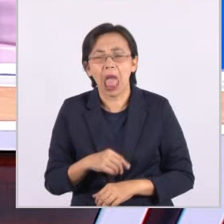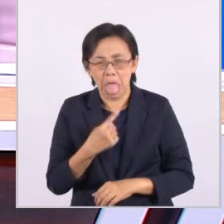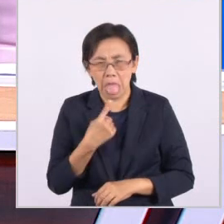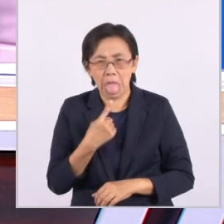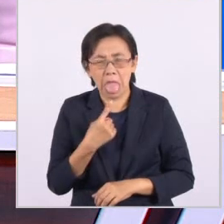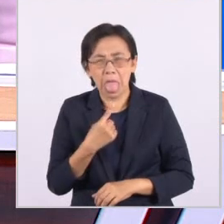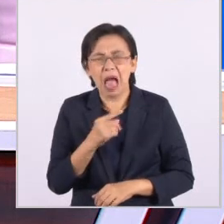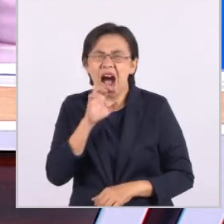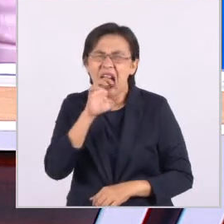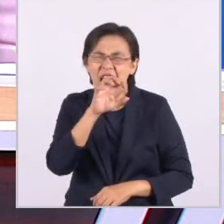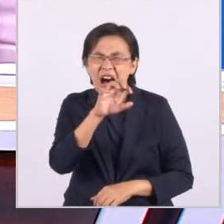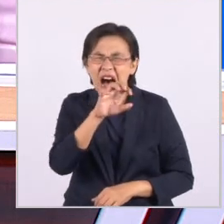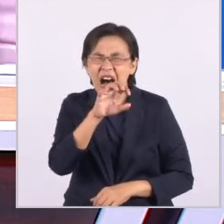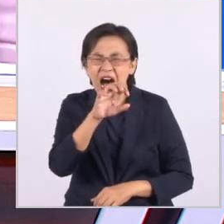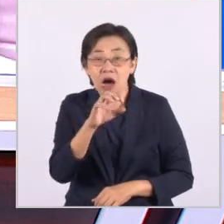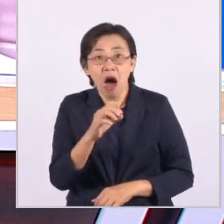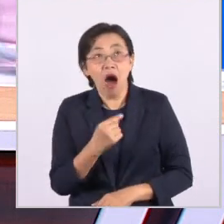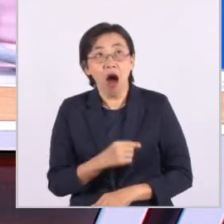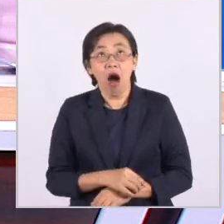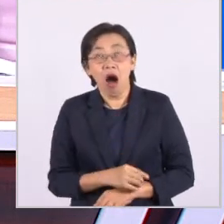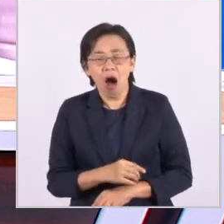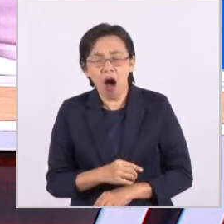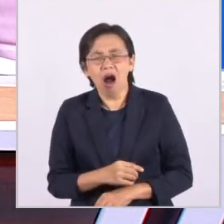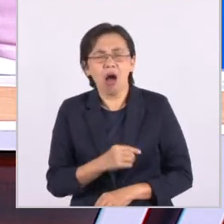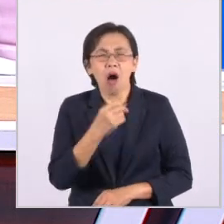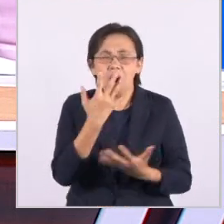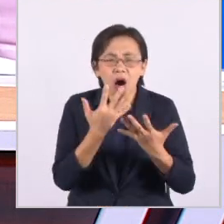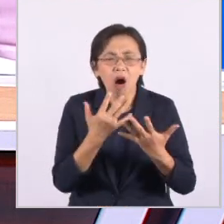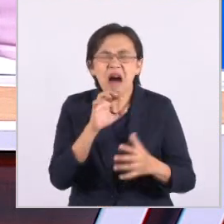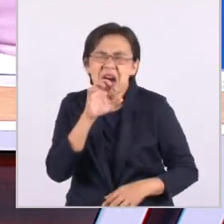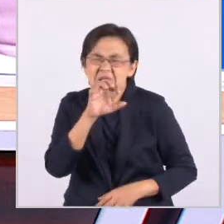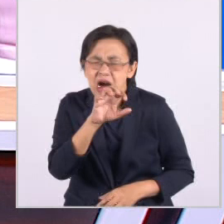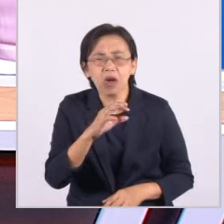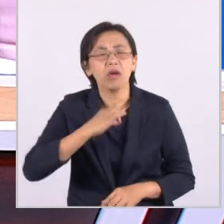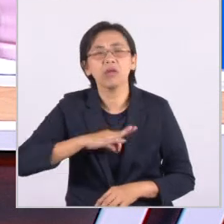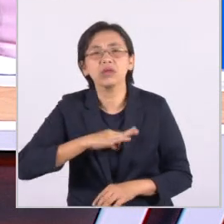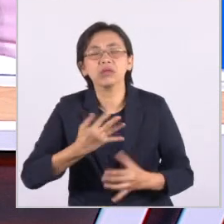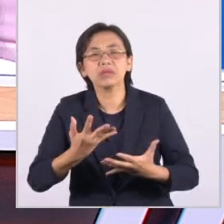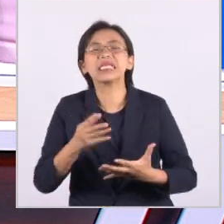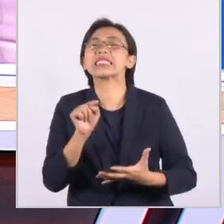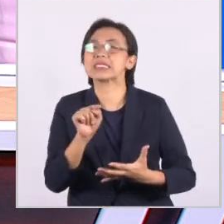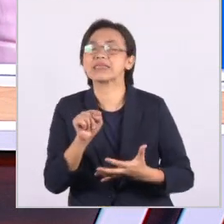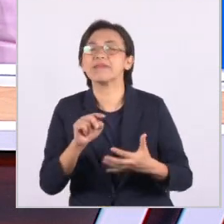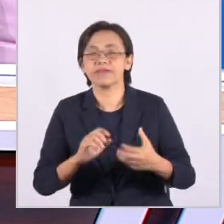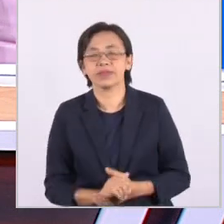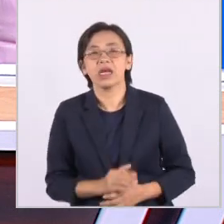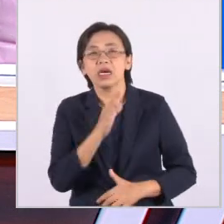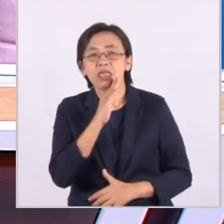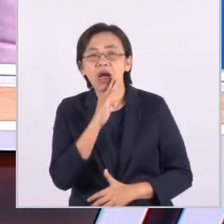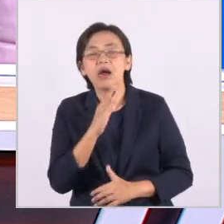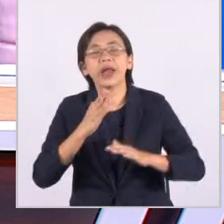รีดอะไรแบบนี้คล้ายมากนะคะ แล้วก็ไม่มีสติอ่ะตอนที่เป็น ใช่ค่ะ แต่พอน้องมีสติก็พูดรู้เ